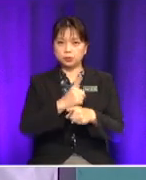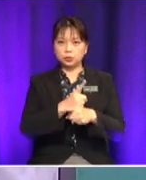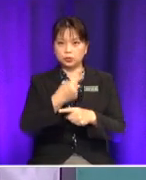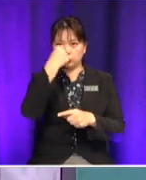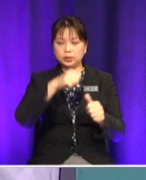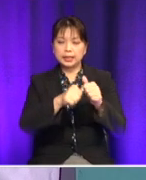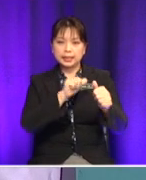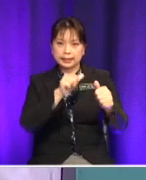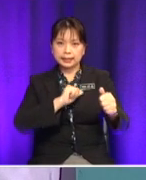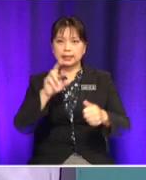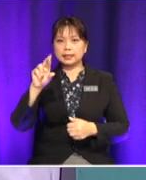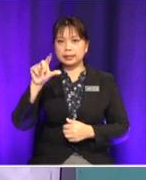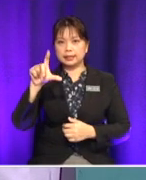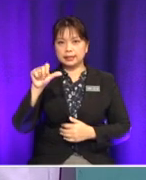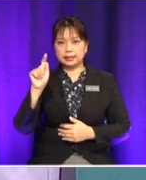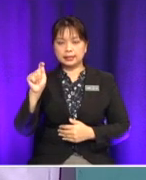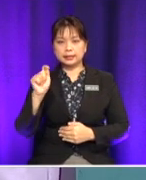mengelakkan alat